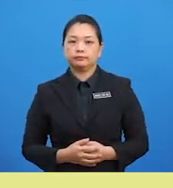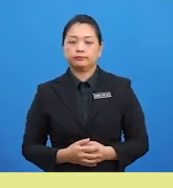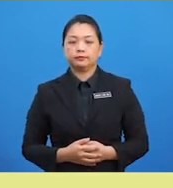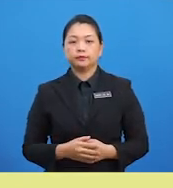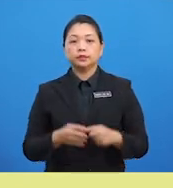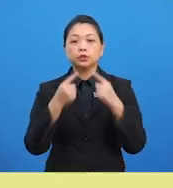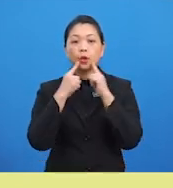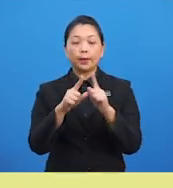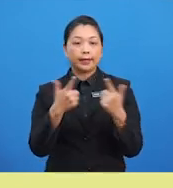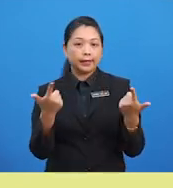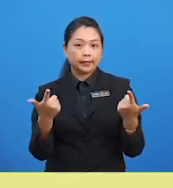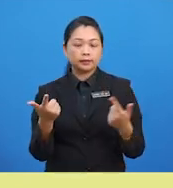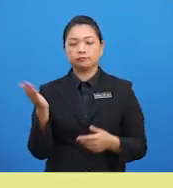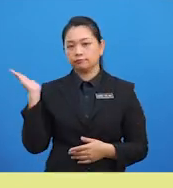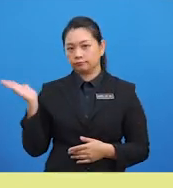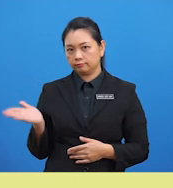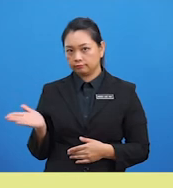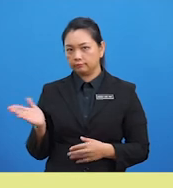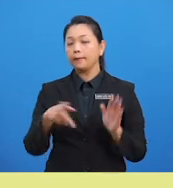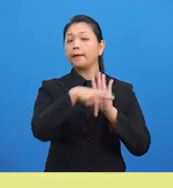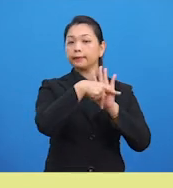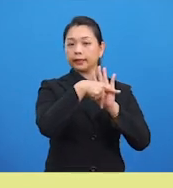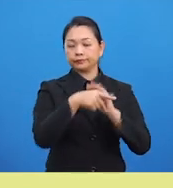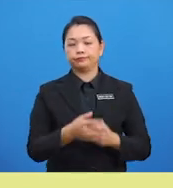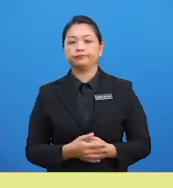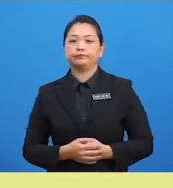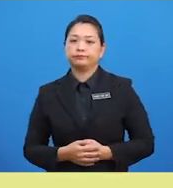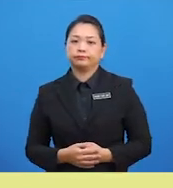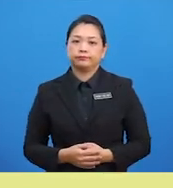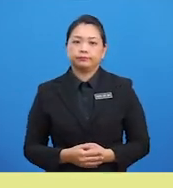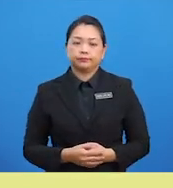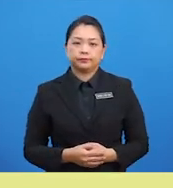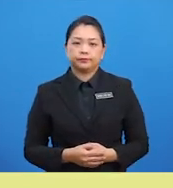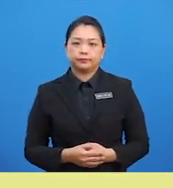Jawapan yang lain yang boleh diterima, memapar.